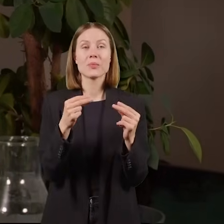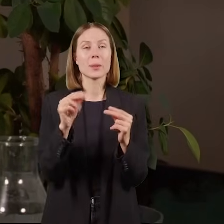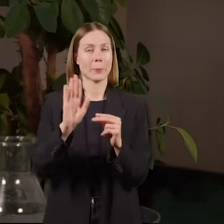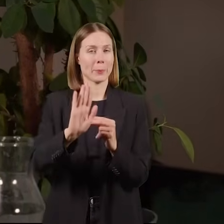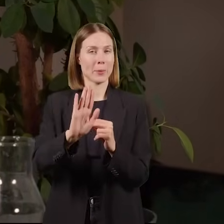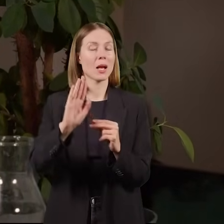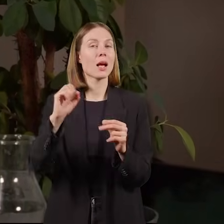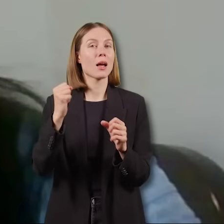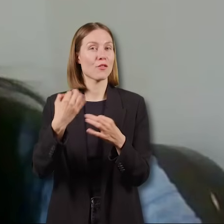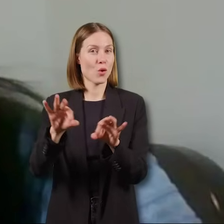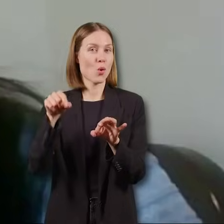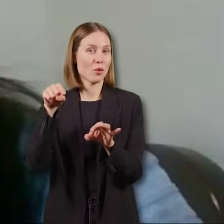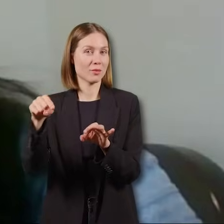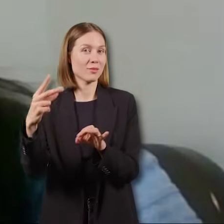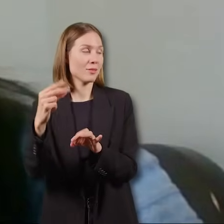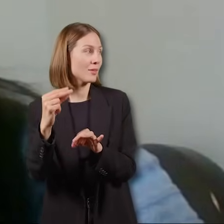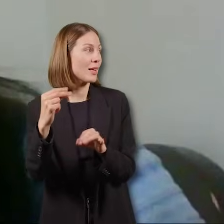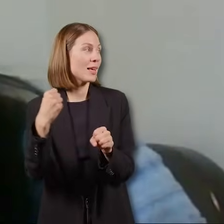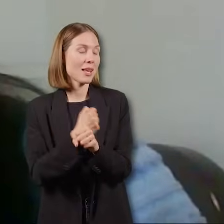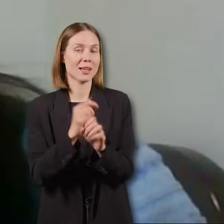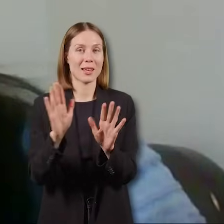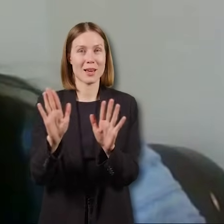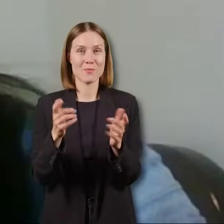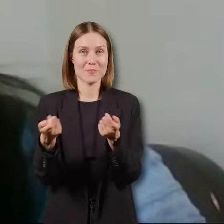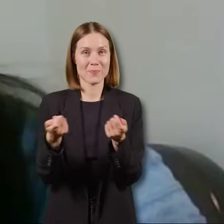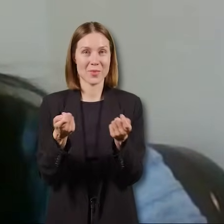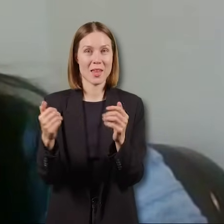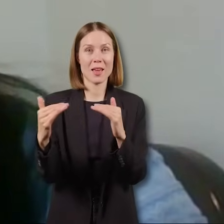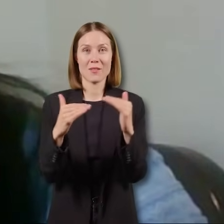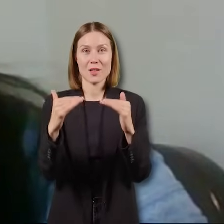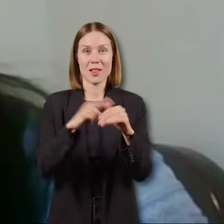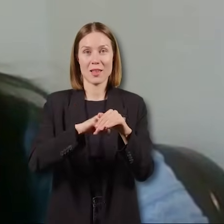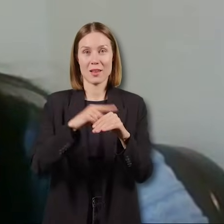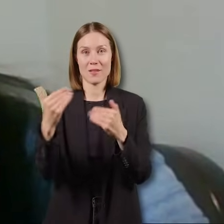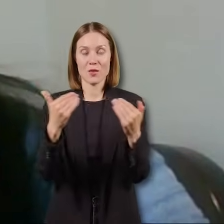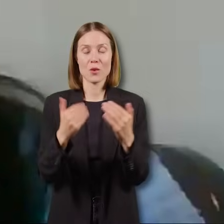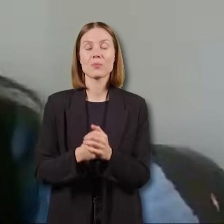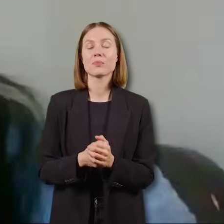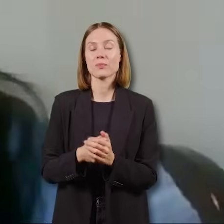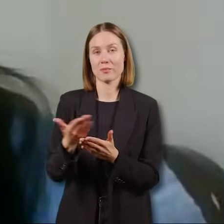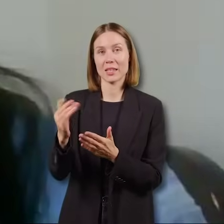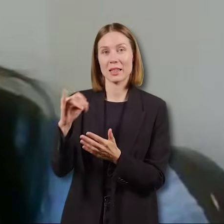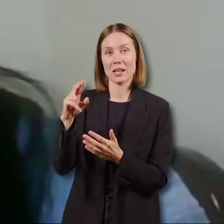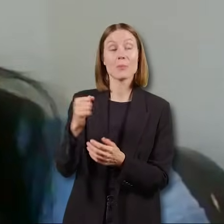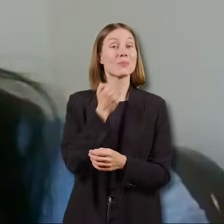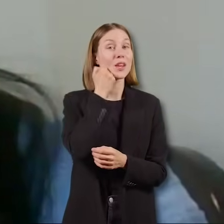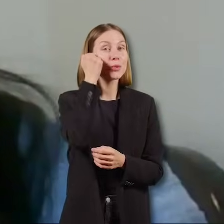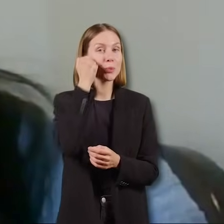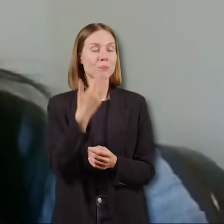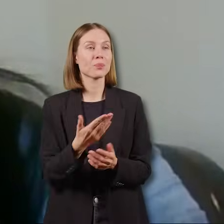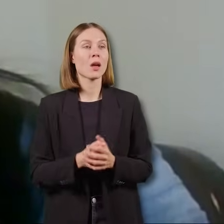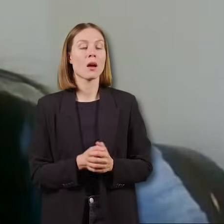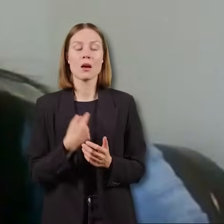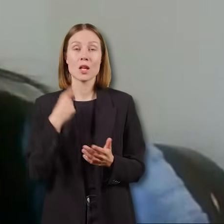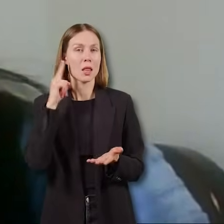leiskim dar sureaguot, nes kažkaip reikia subalansuot, kad jūs po lygiai gautumėt laiko. Prašau, Indrė. Okay, ačiū Jums. Tai tikrai